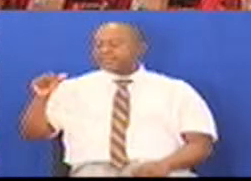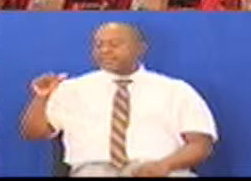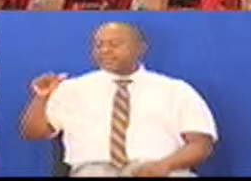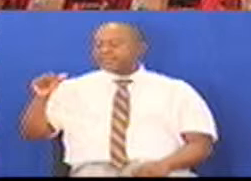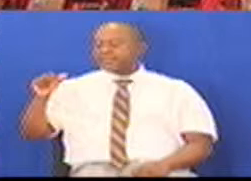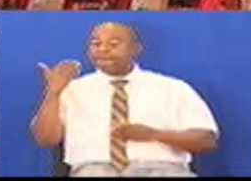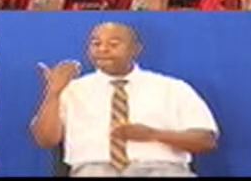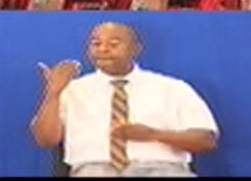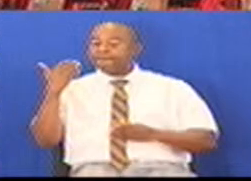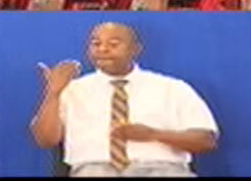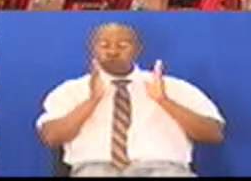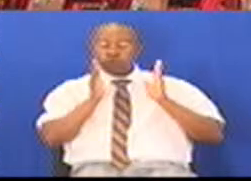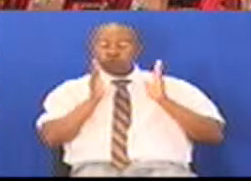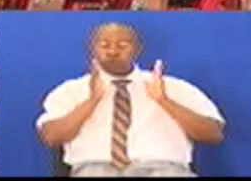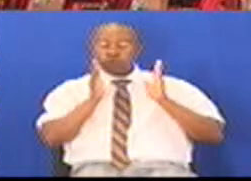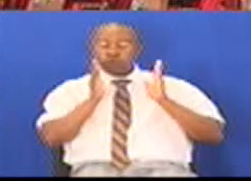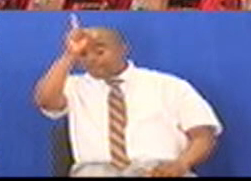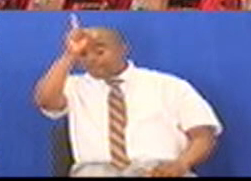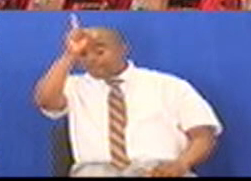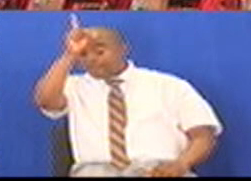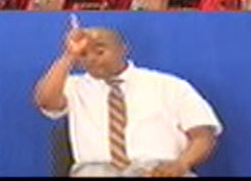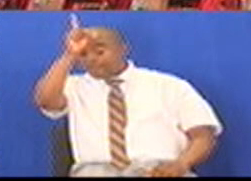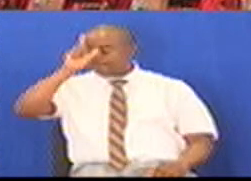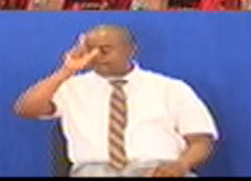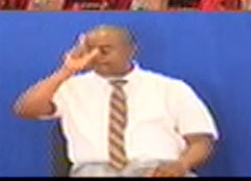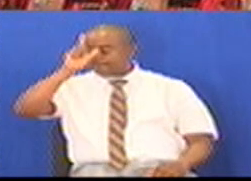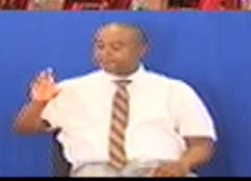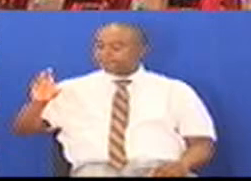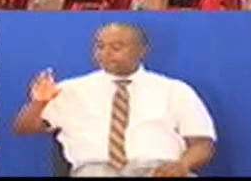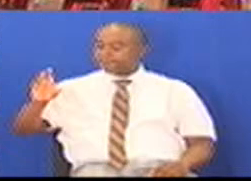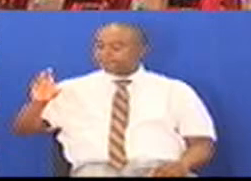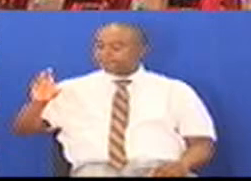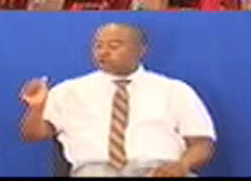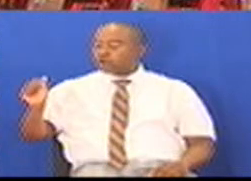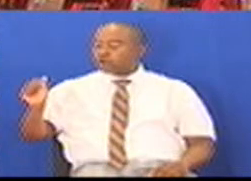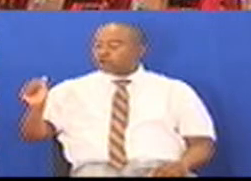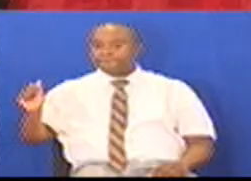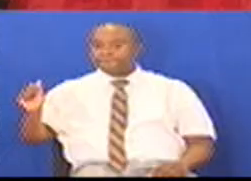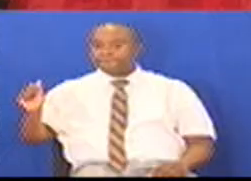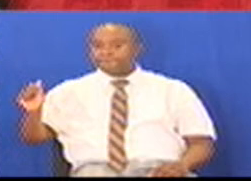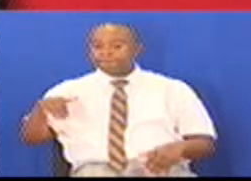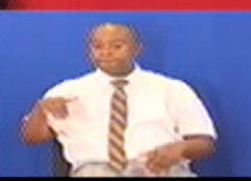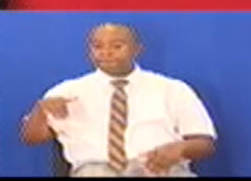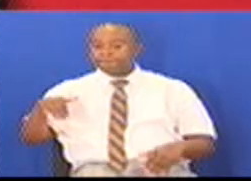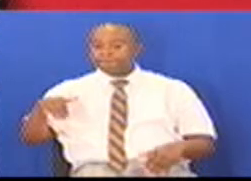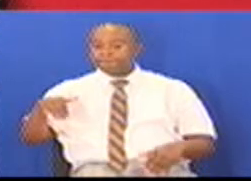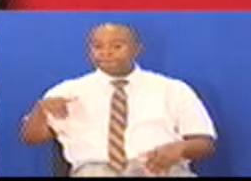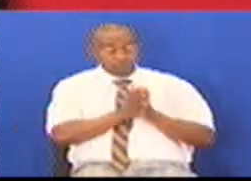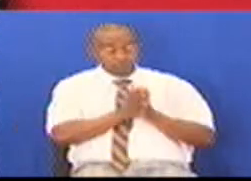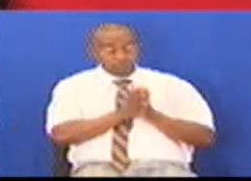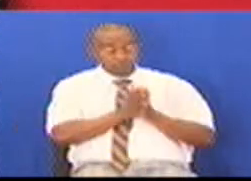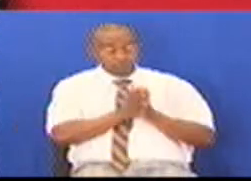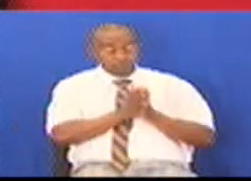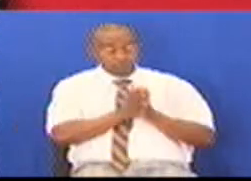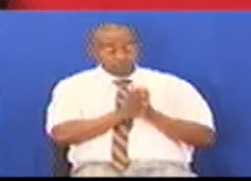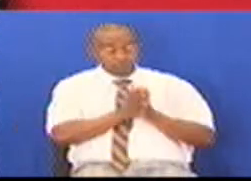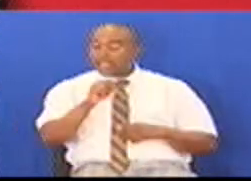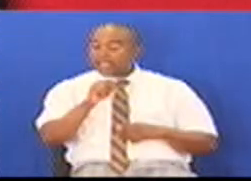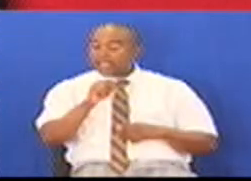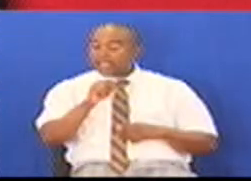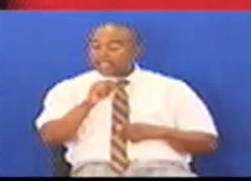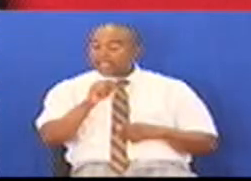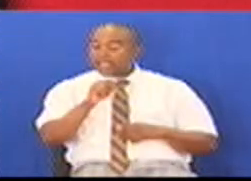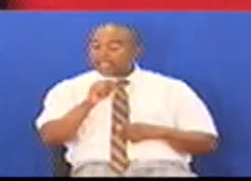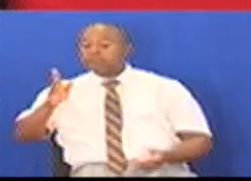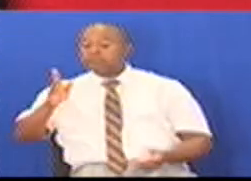Florence Luoga. Lakini pia tunawashukuru sana Dr. Edwin Muhede, kamishina wa Mamlaka ya Mapato, na wakuu wa idara